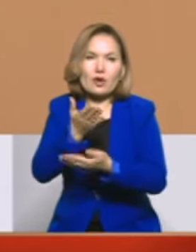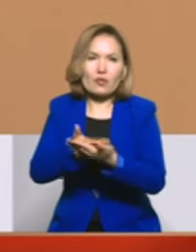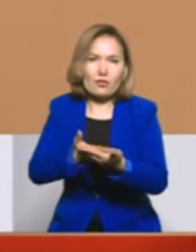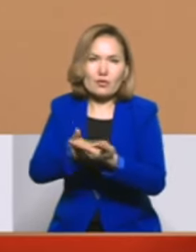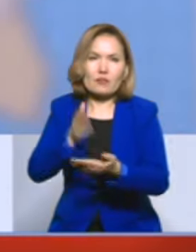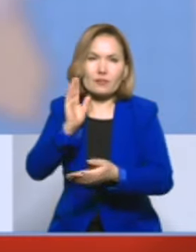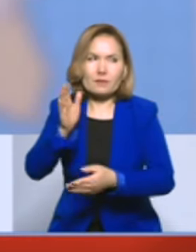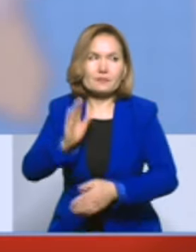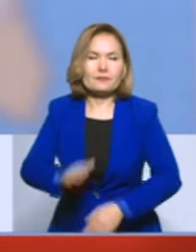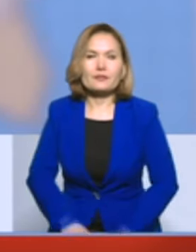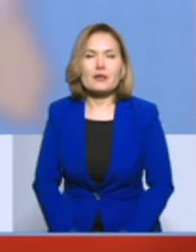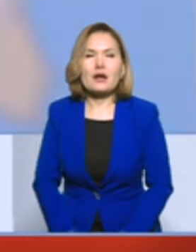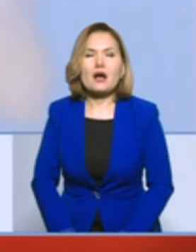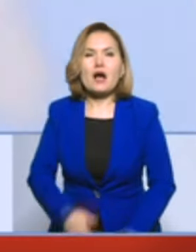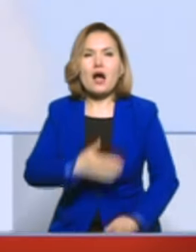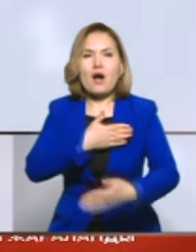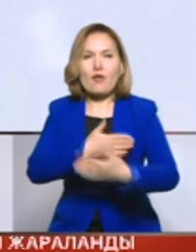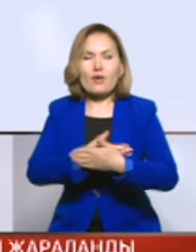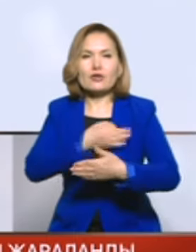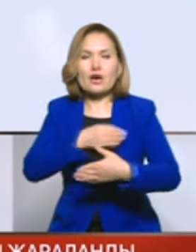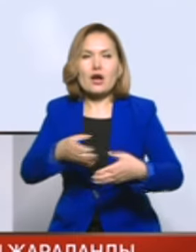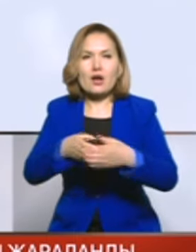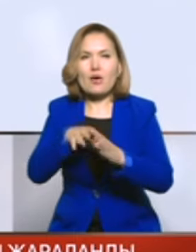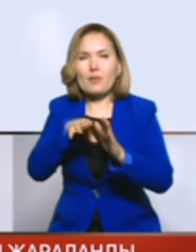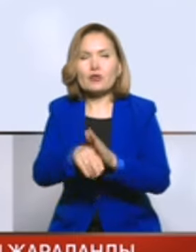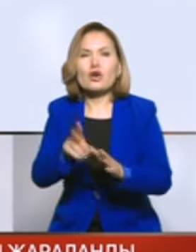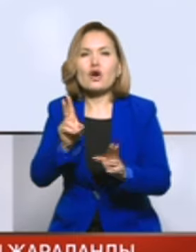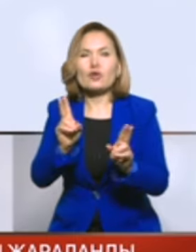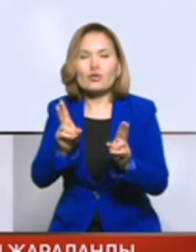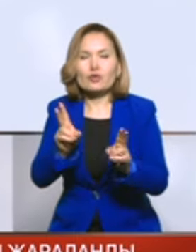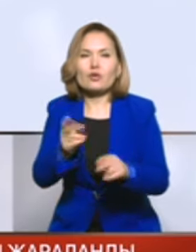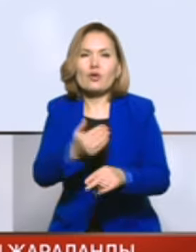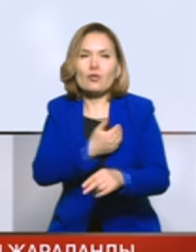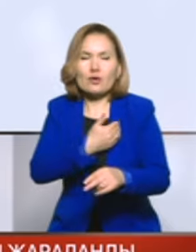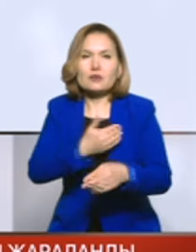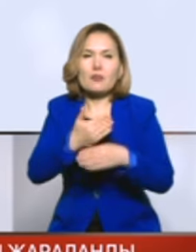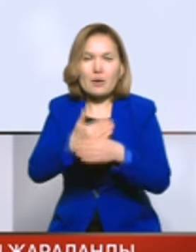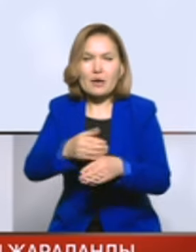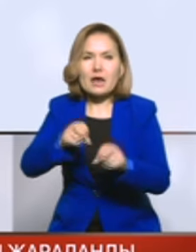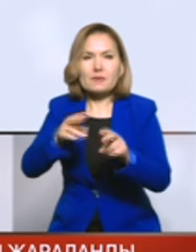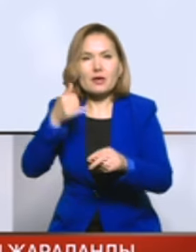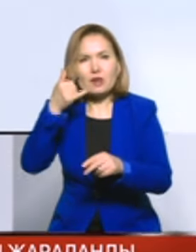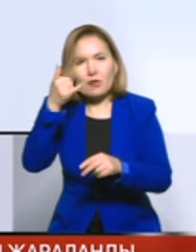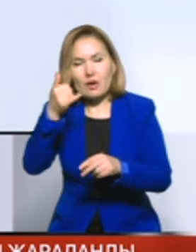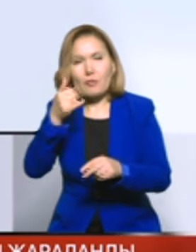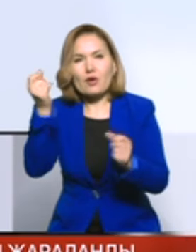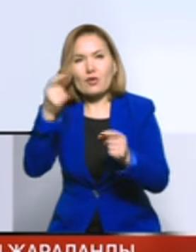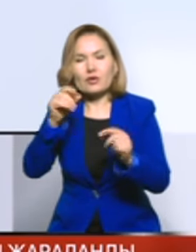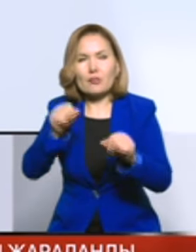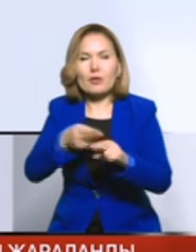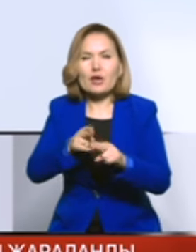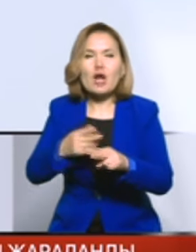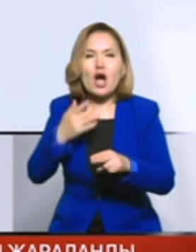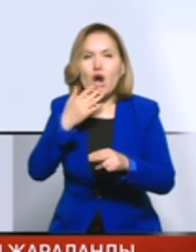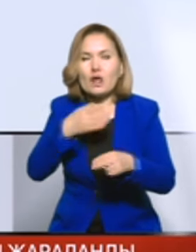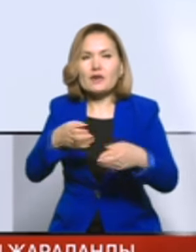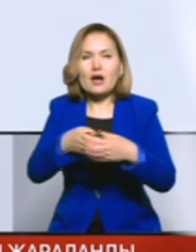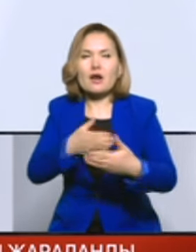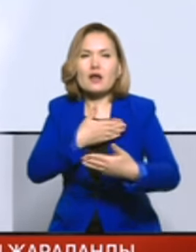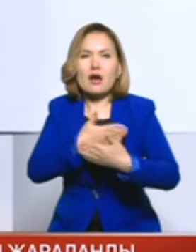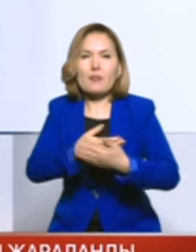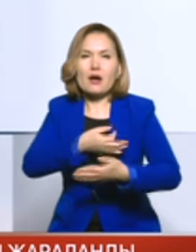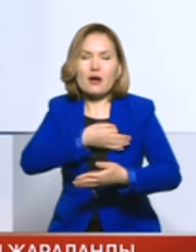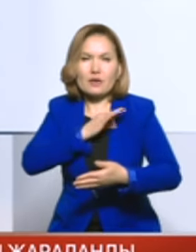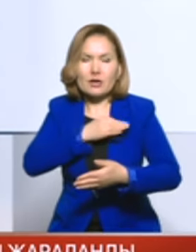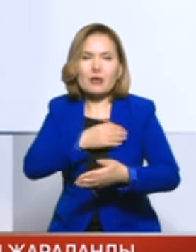құлшыныс беріп жатыр. Волонтер заңгерлер қатарына қосыламын деушілер болса, экрандағы телефон нөміріне хабарласуға болады. Бұл ұлттық волонтерлік желінің байланыс